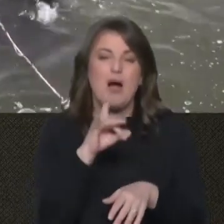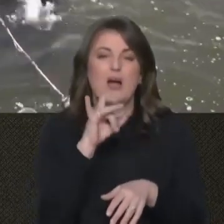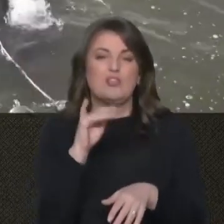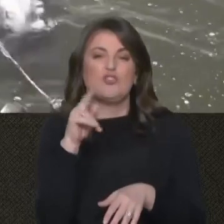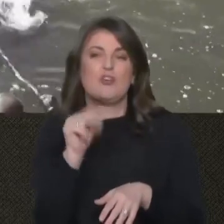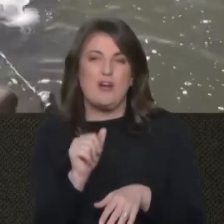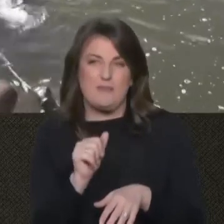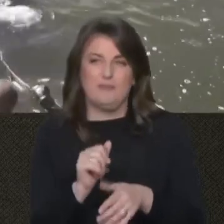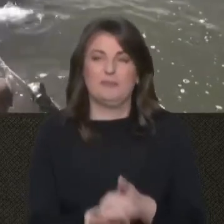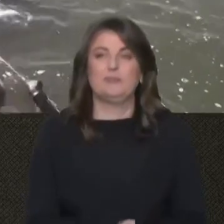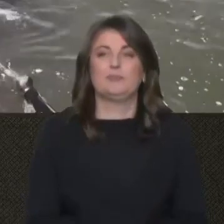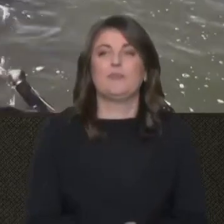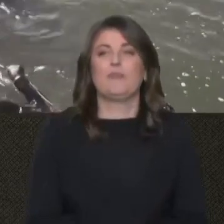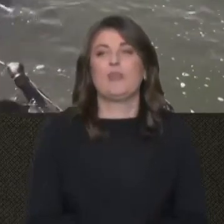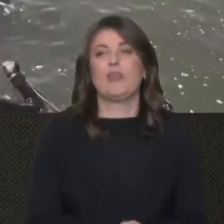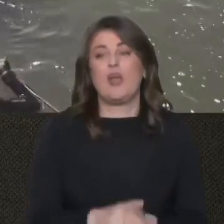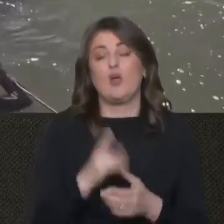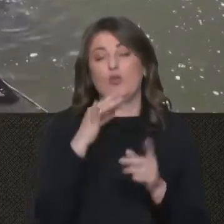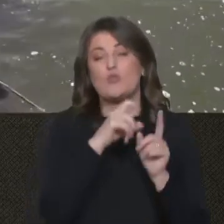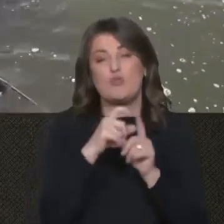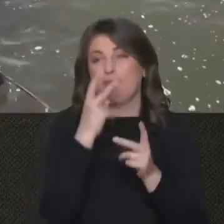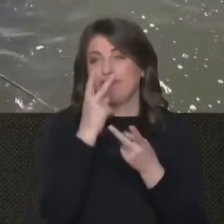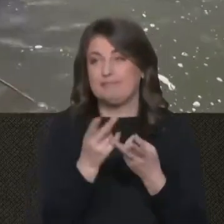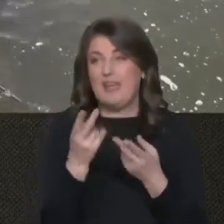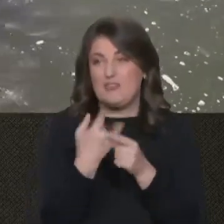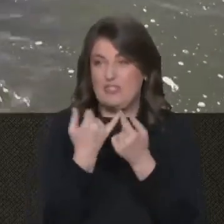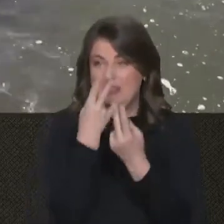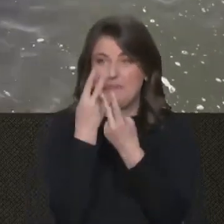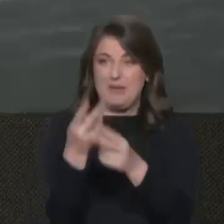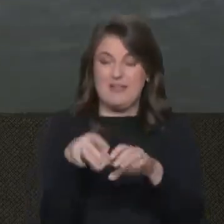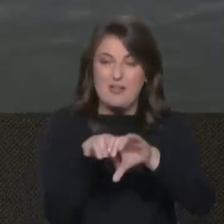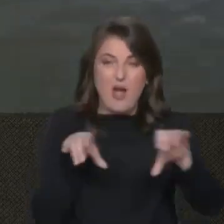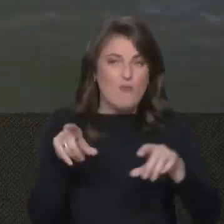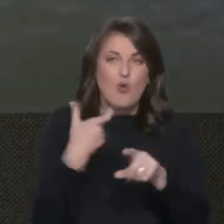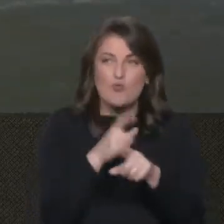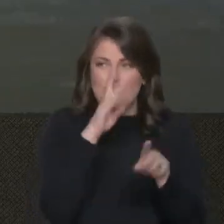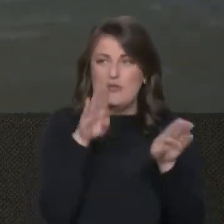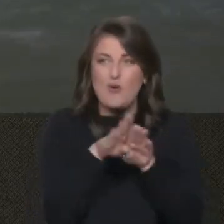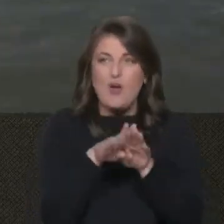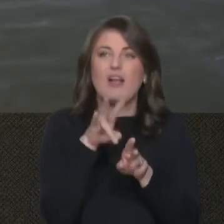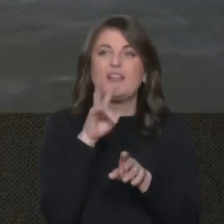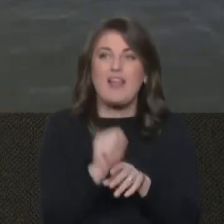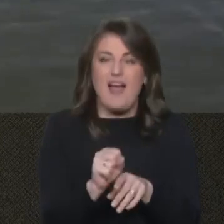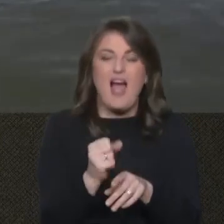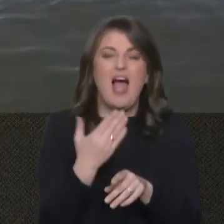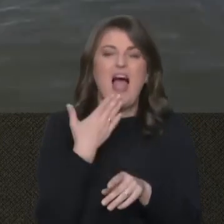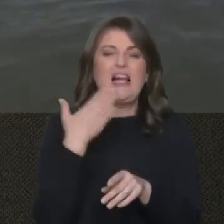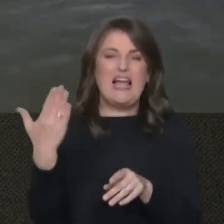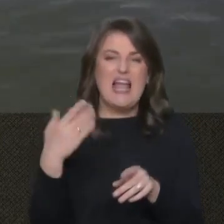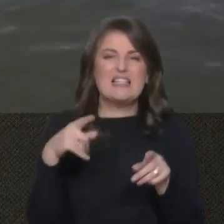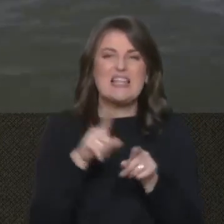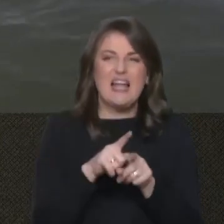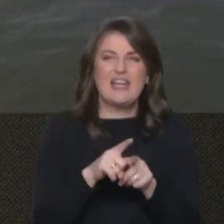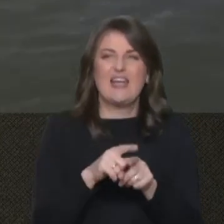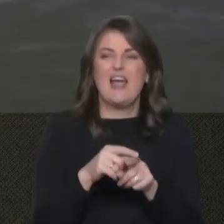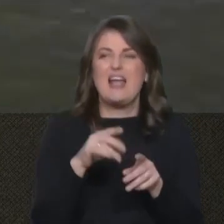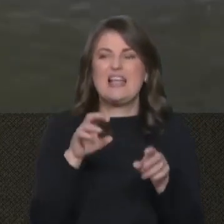Марічка. До слова, дивлячись от на неї зараз, вона дуже схожа на радянський, такий, що у